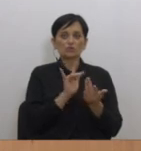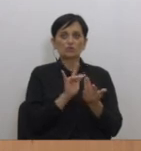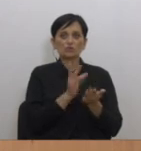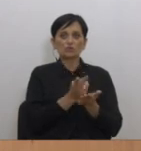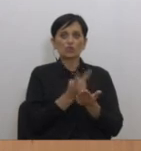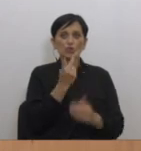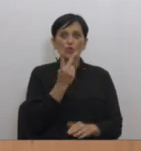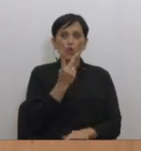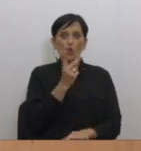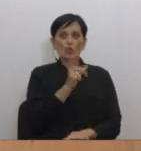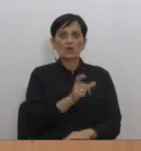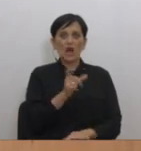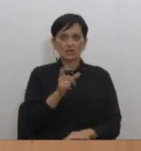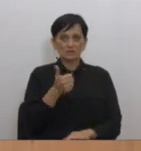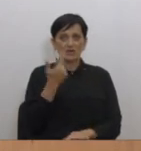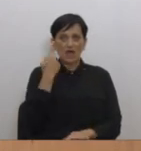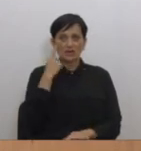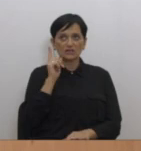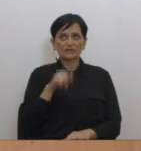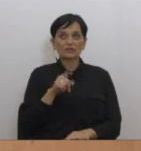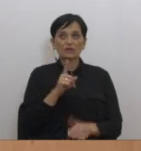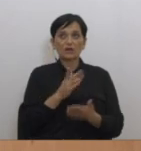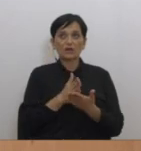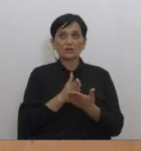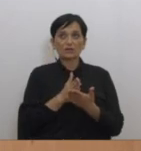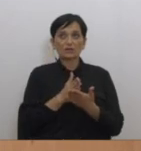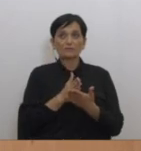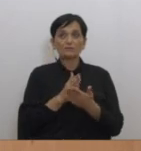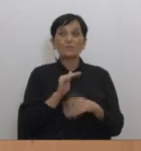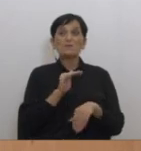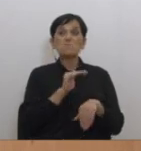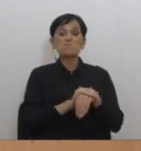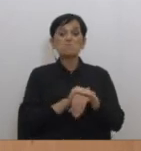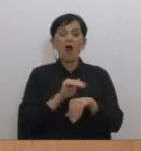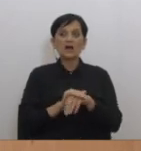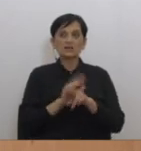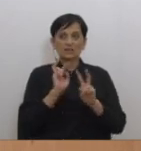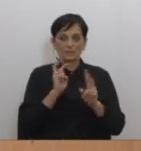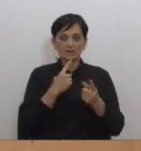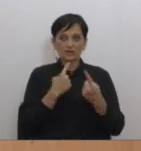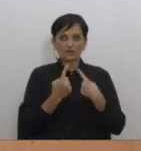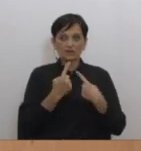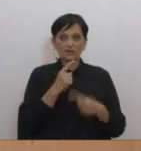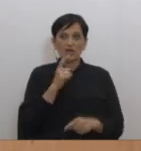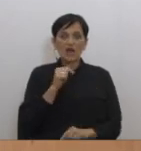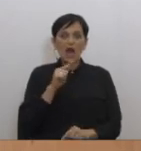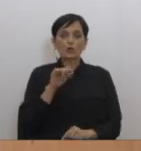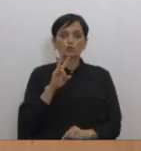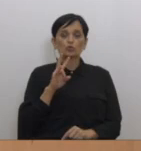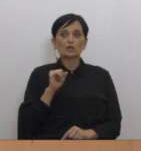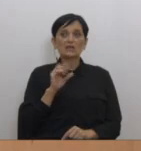ორი ადამიანი და ამიტომ კარგად ვიცი რა არის. ფაქტები თუ საუბრო. ხათუნა